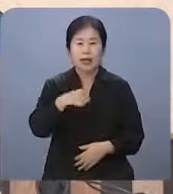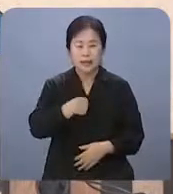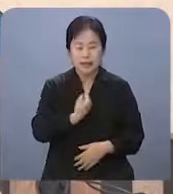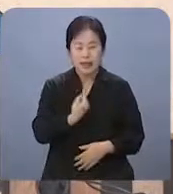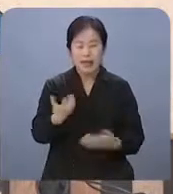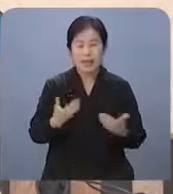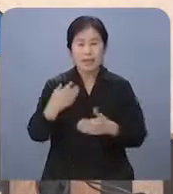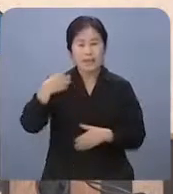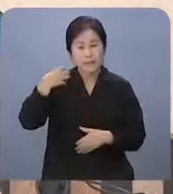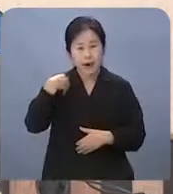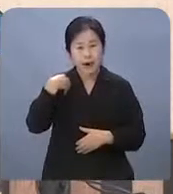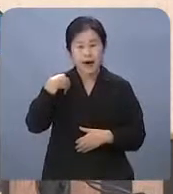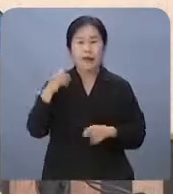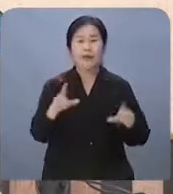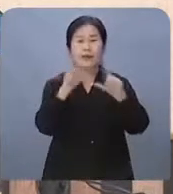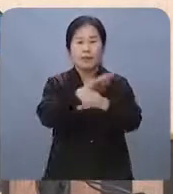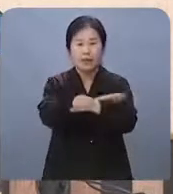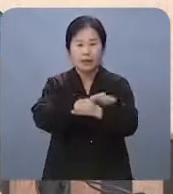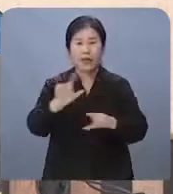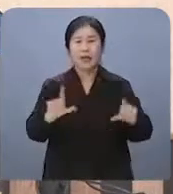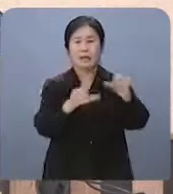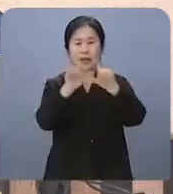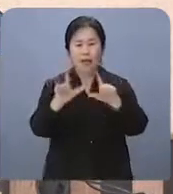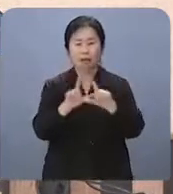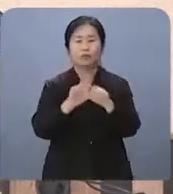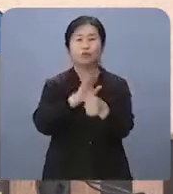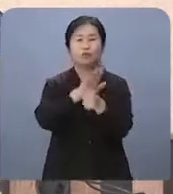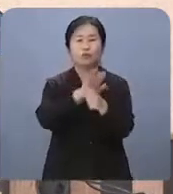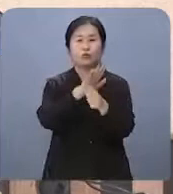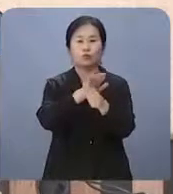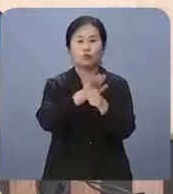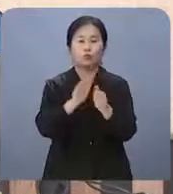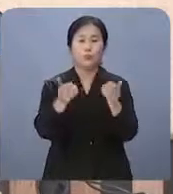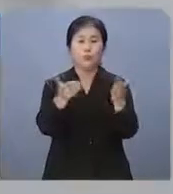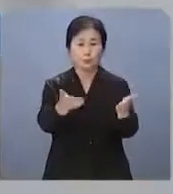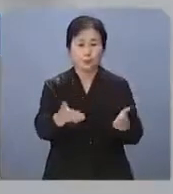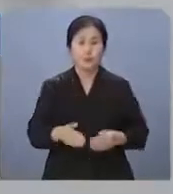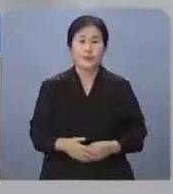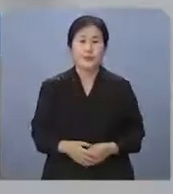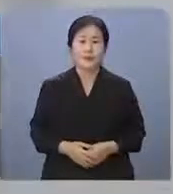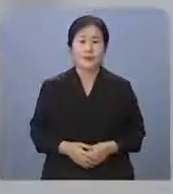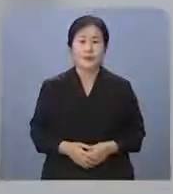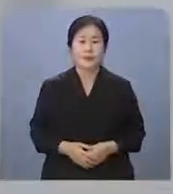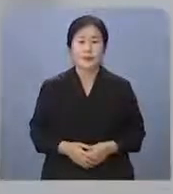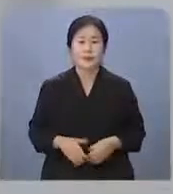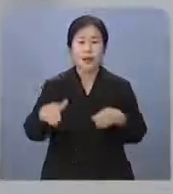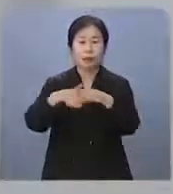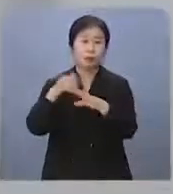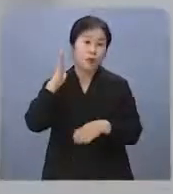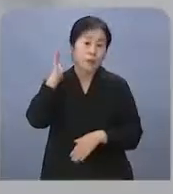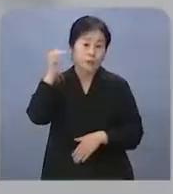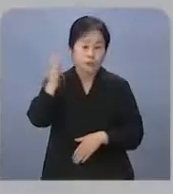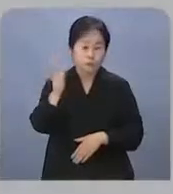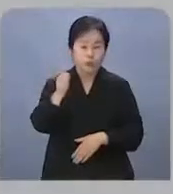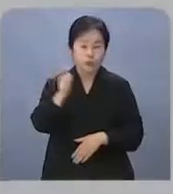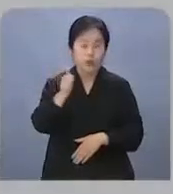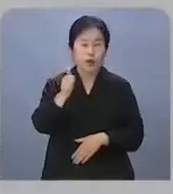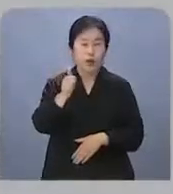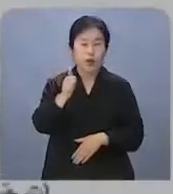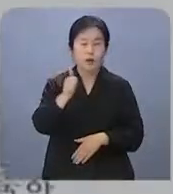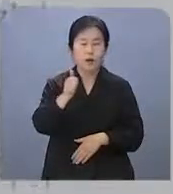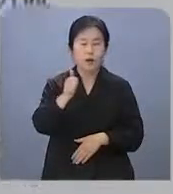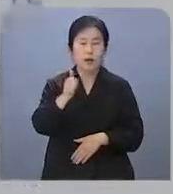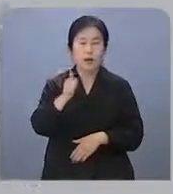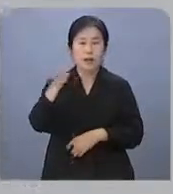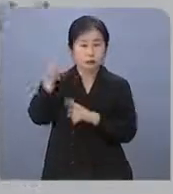thờ Công giáo tổng thống Hàn Quốc Yoon Jin đã gửi điện chúc mừng Tòa Giám mục du thông qua Cố vấn của trách đối thoại với người dân Bắc Soo